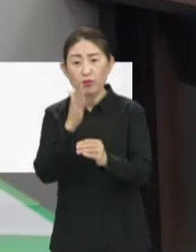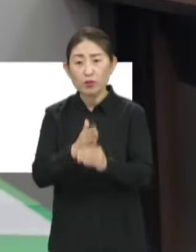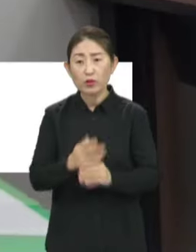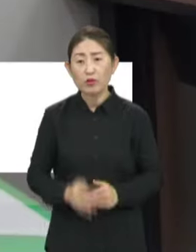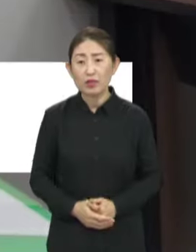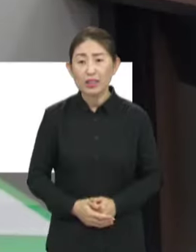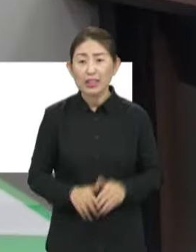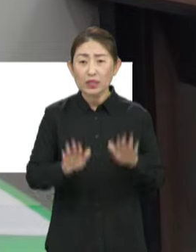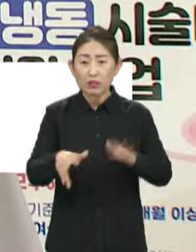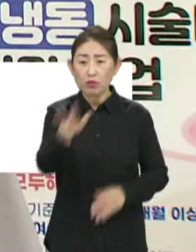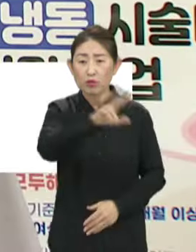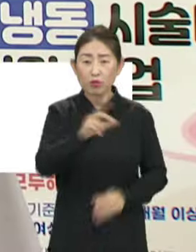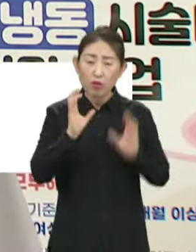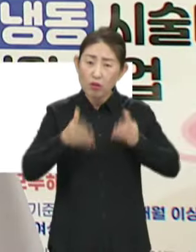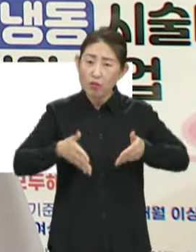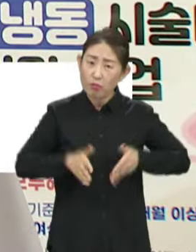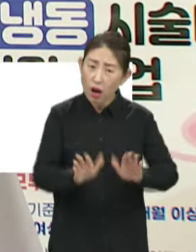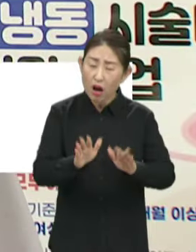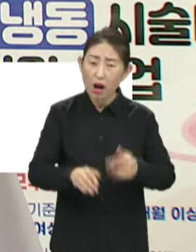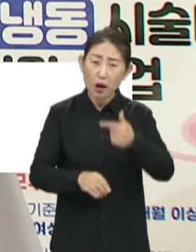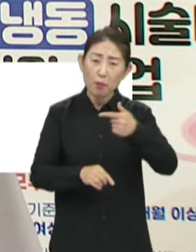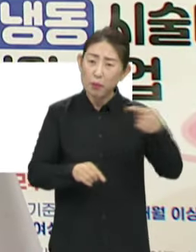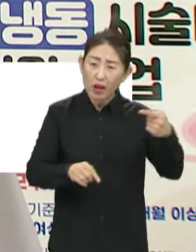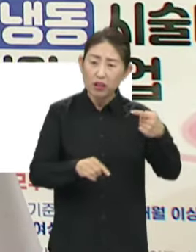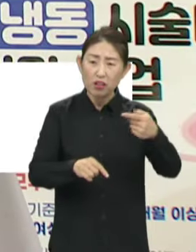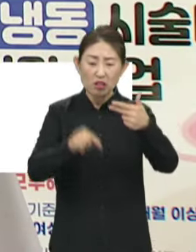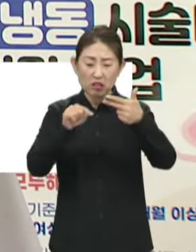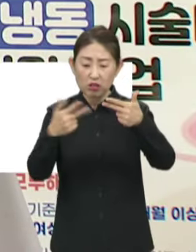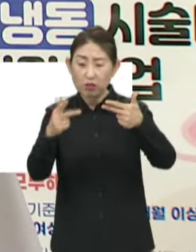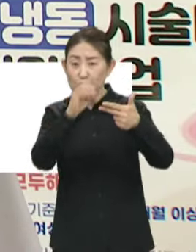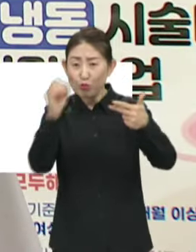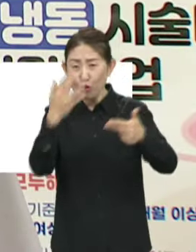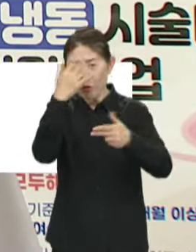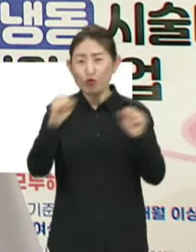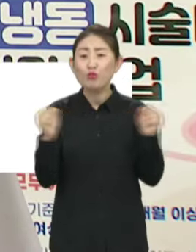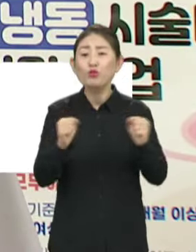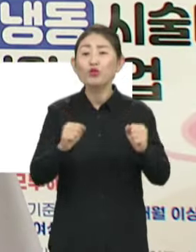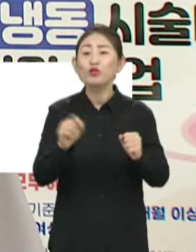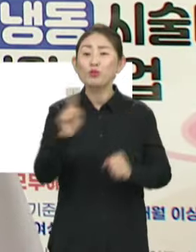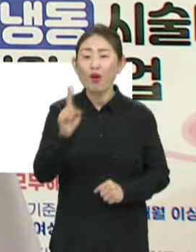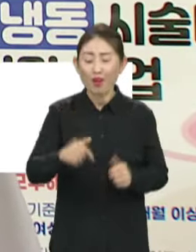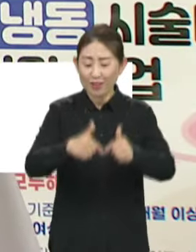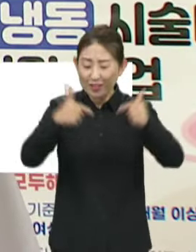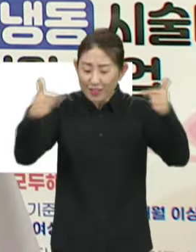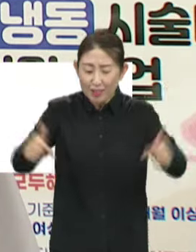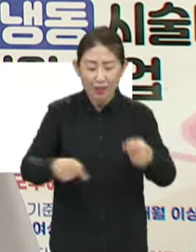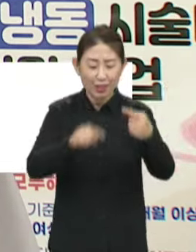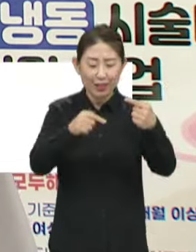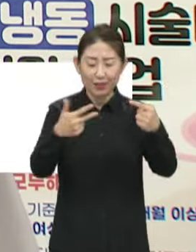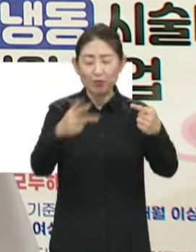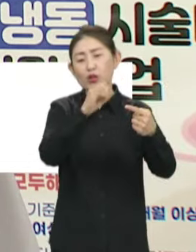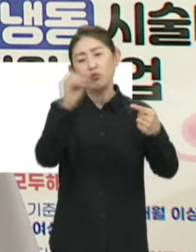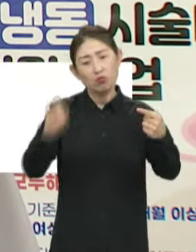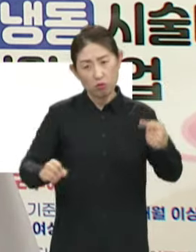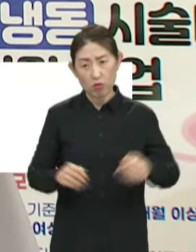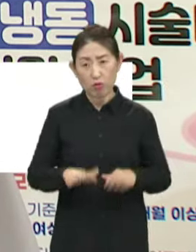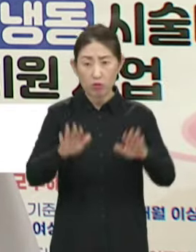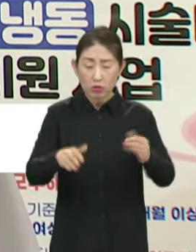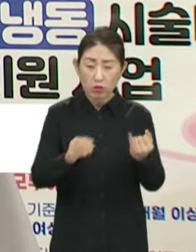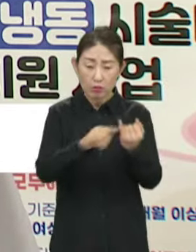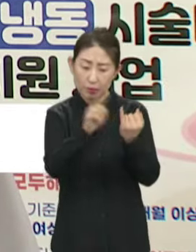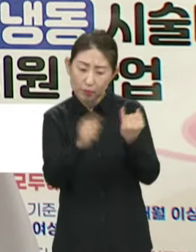마이너스 7.7% 이렇게 출생아 수가 감소했는데 충북이 유일하게 1.7% 증가했습니다. 파격적인